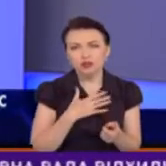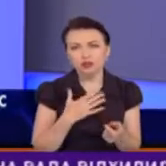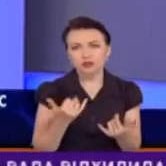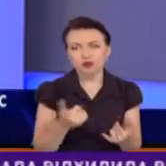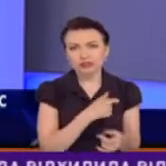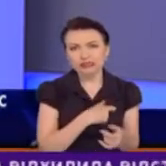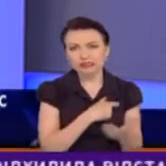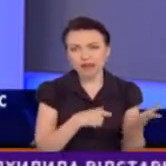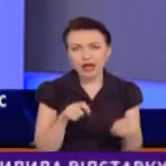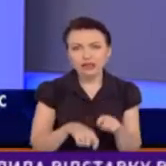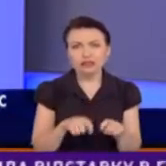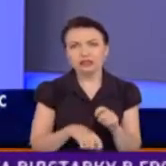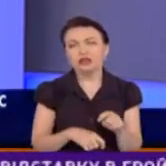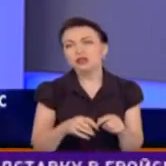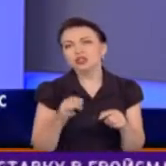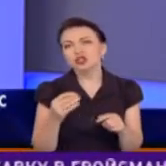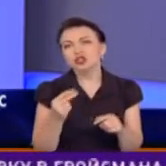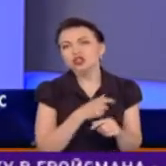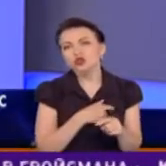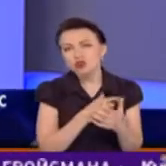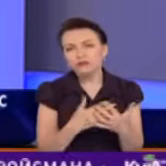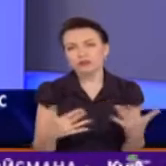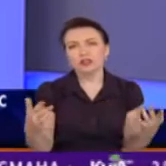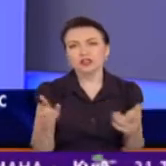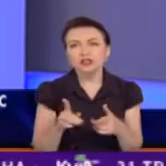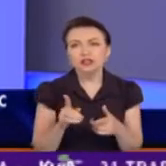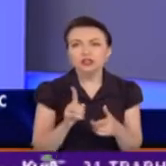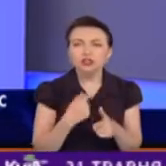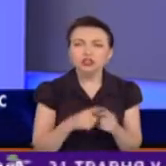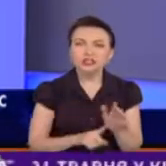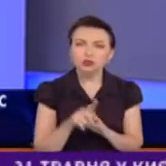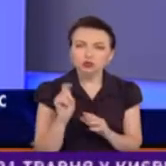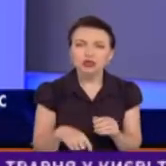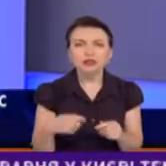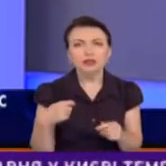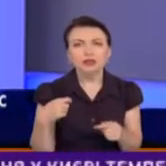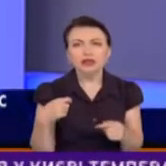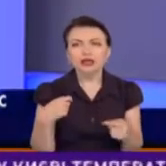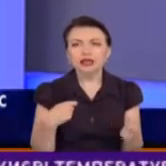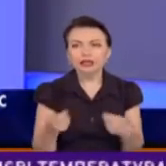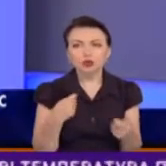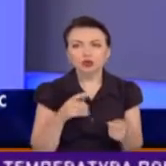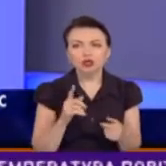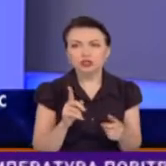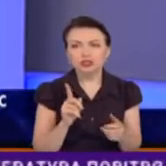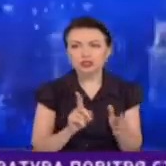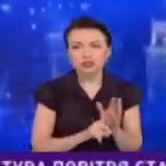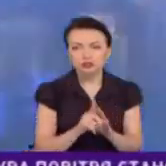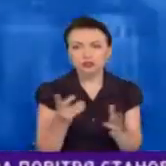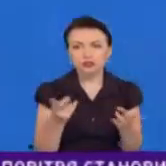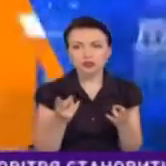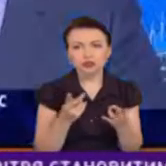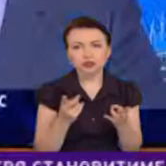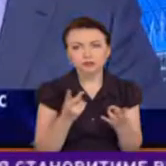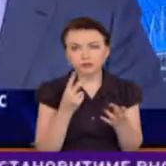можновладці, експерти, чиновники, чи запускати ринок, чи не запускати. Треба ж анонсувати, що